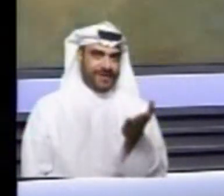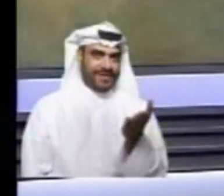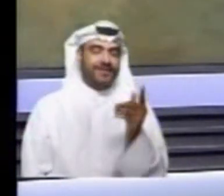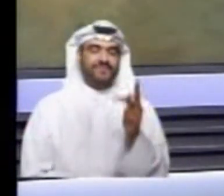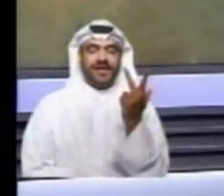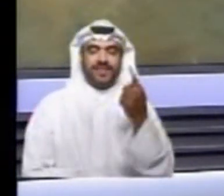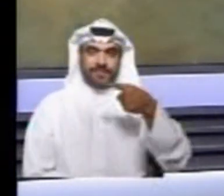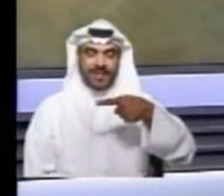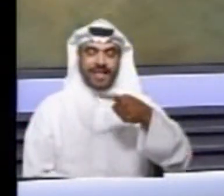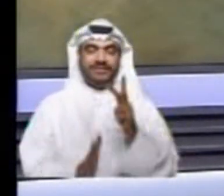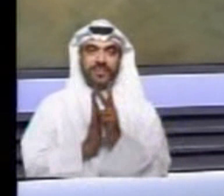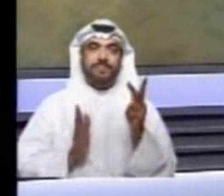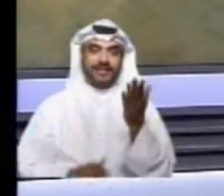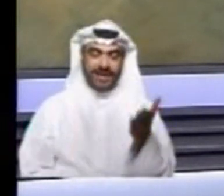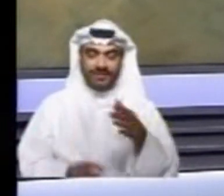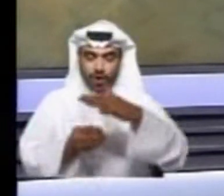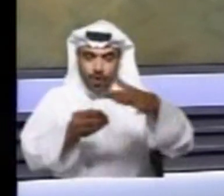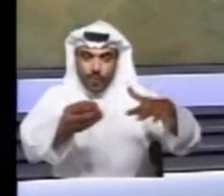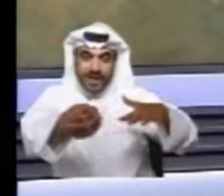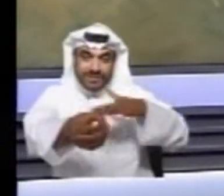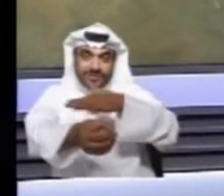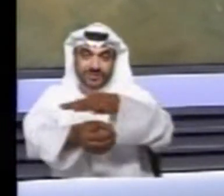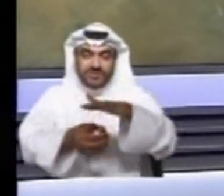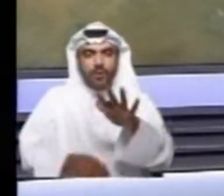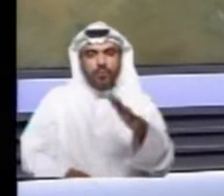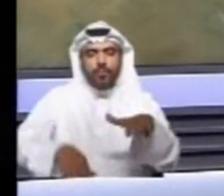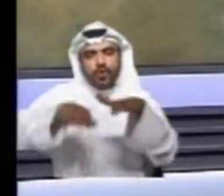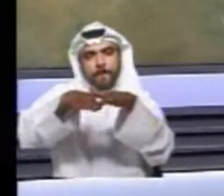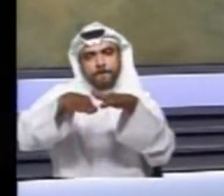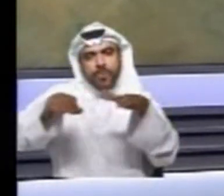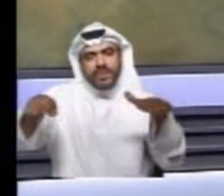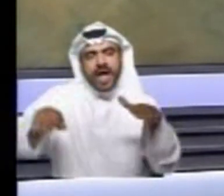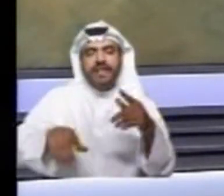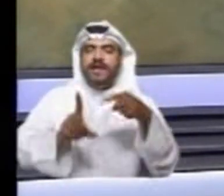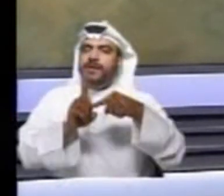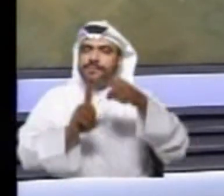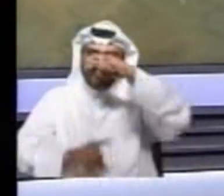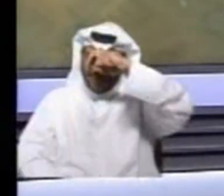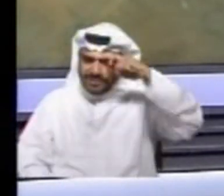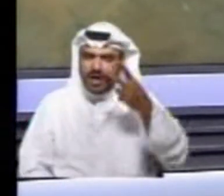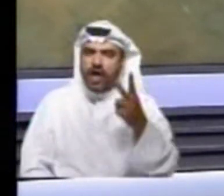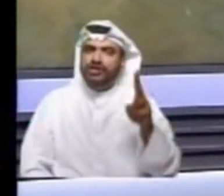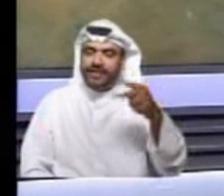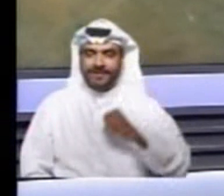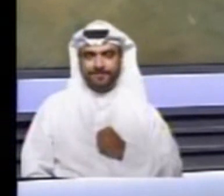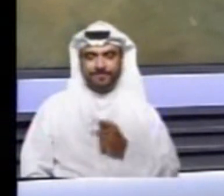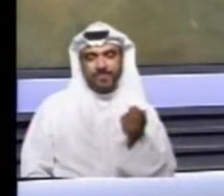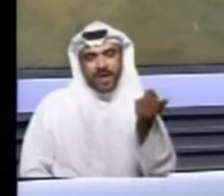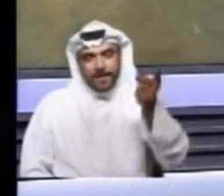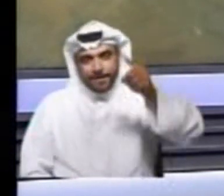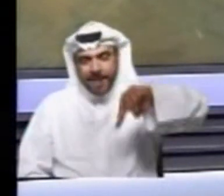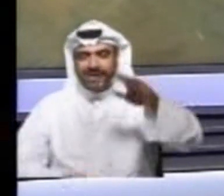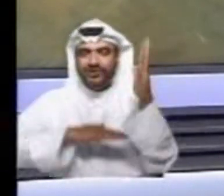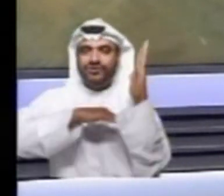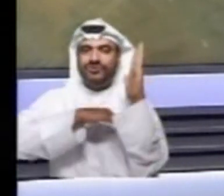درجة مئوية، وفي الجزر تكون كذلك تقريبا معتدلة تتراوح ما بين 20 إلى 21 درجة مئوية. منتصف نهار يوم الغد بإذن الله